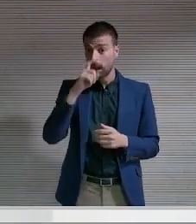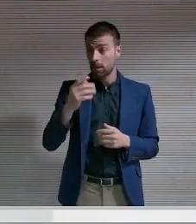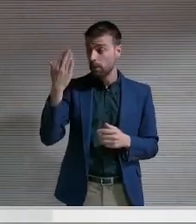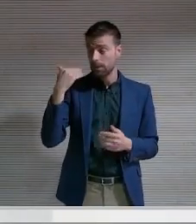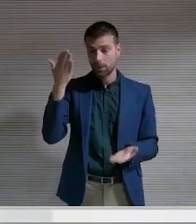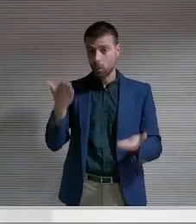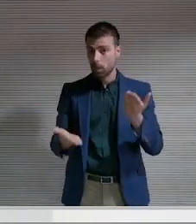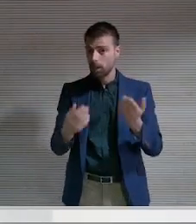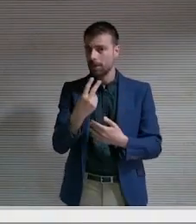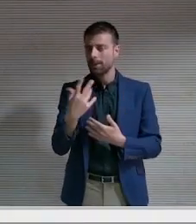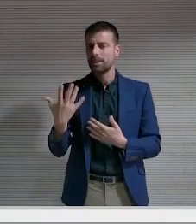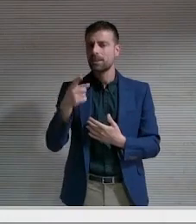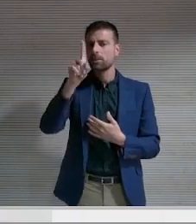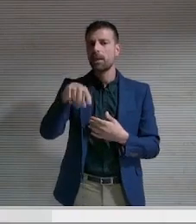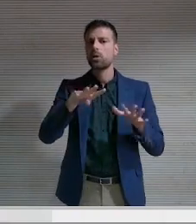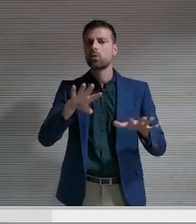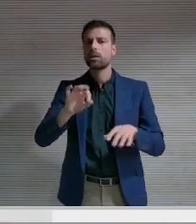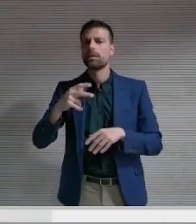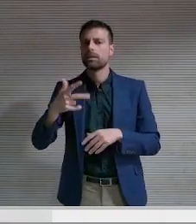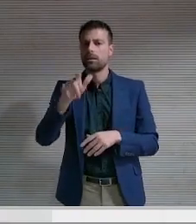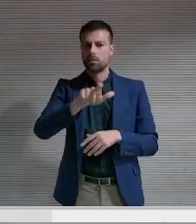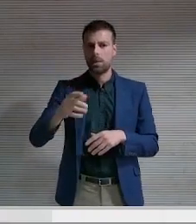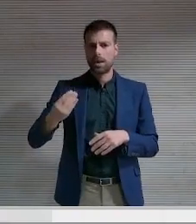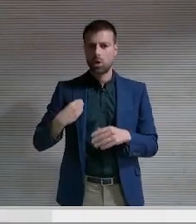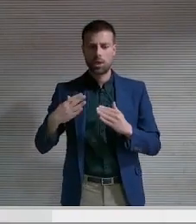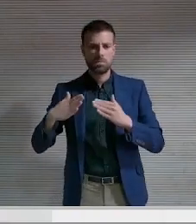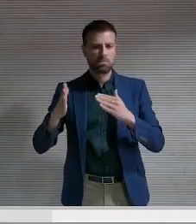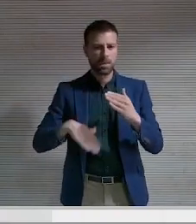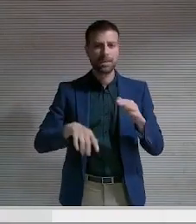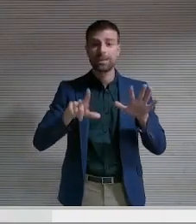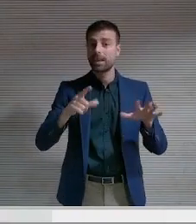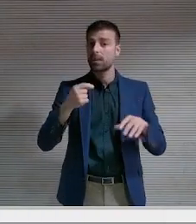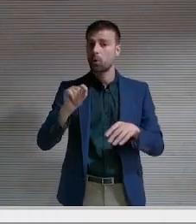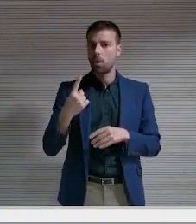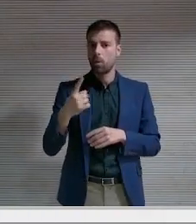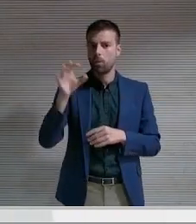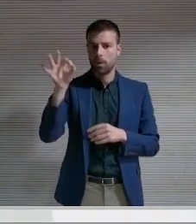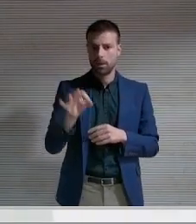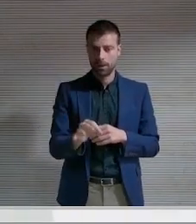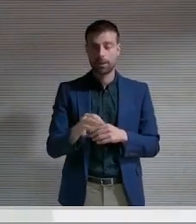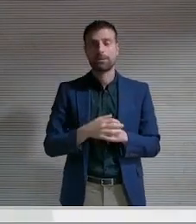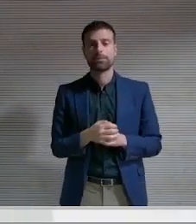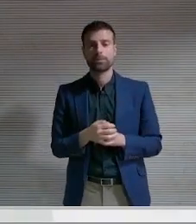són 25.903 persones menys, un 7,1%.